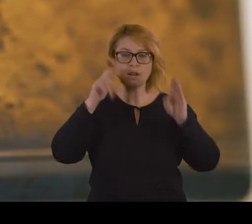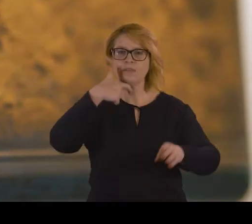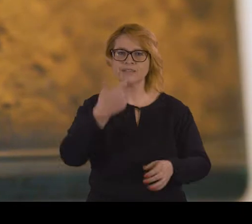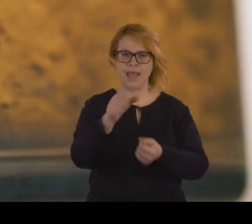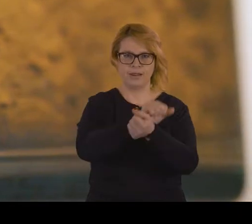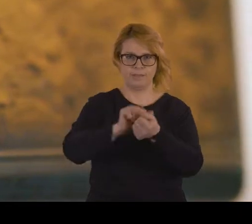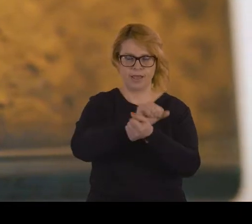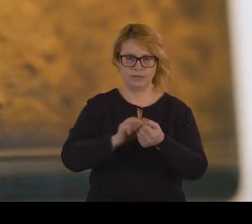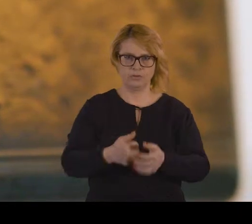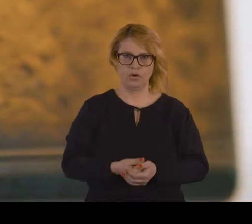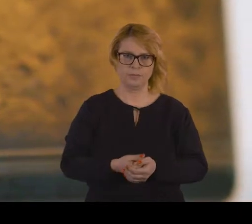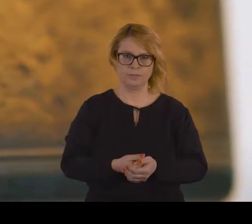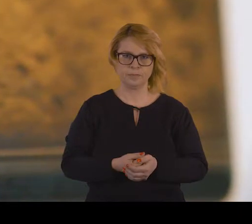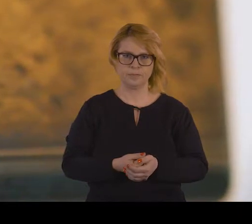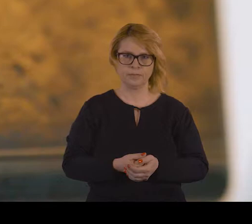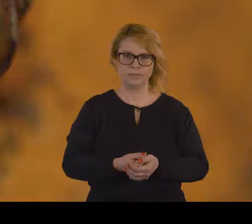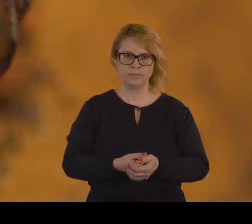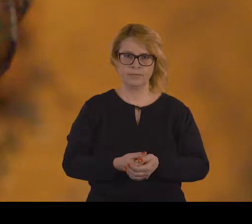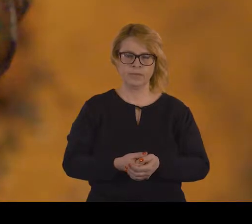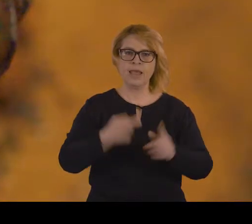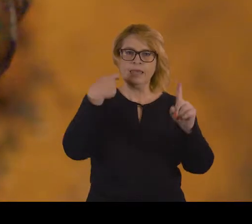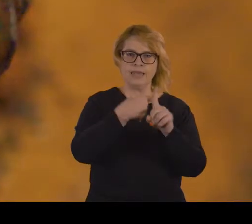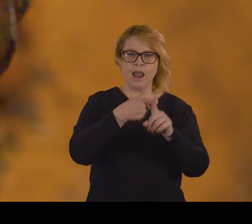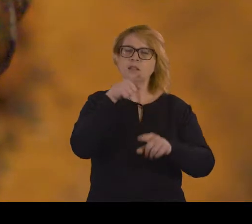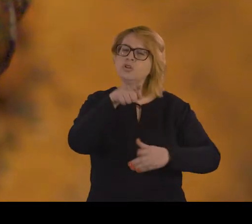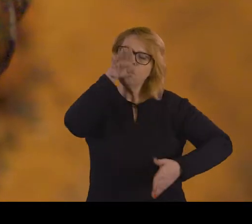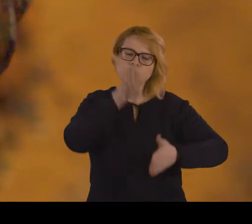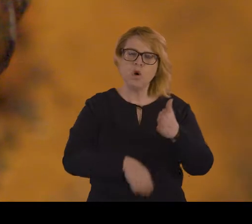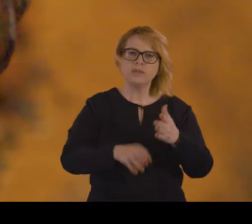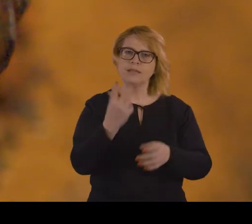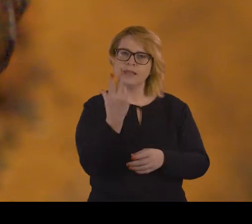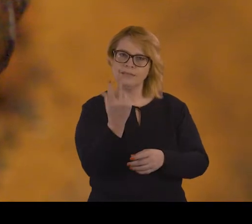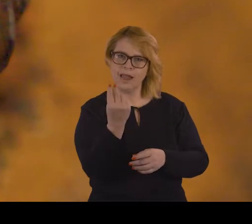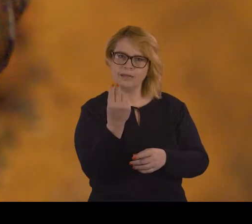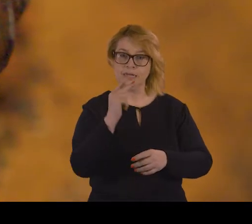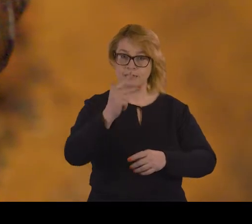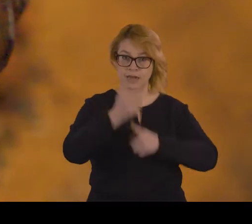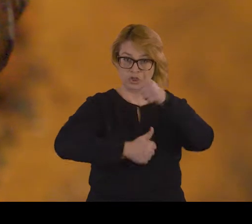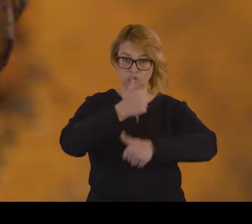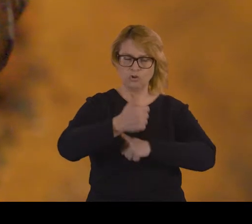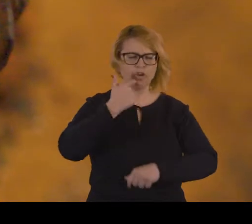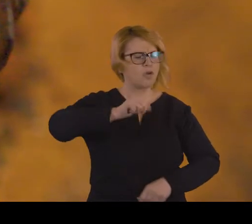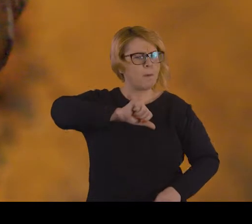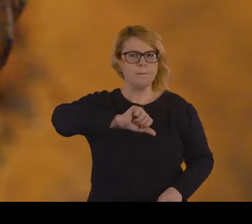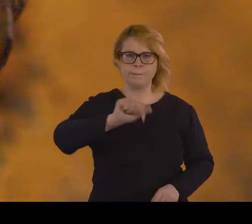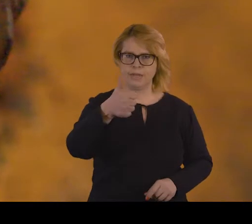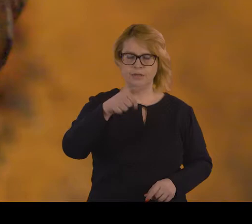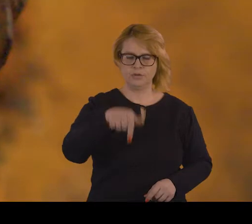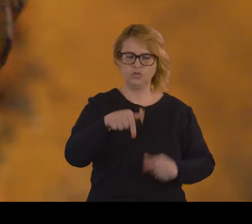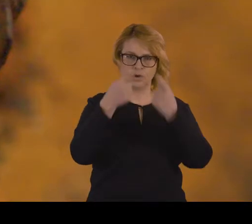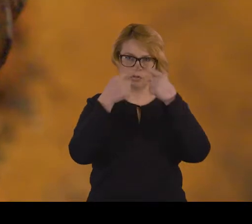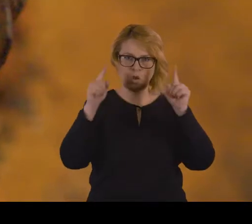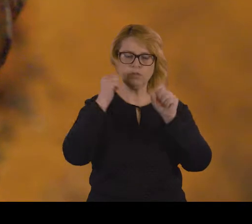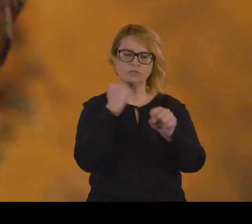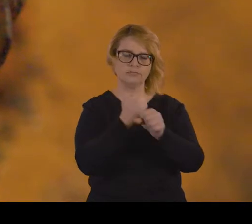v Bratislave, Starom meste. Kelti do poslednej tretiny 3. storočia ako prví na území